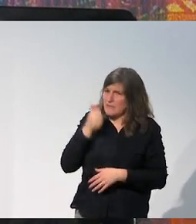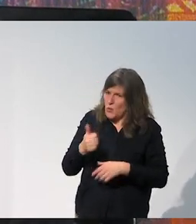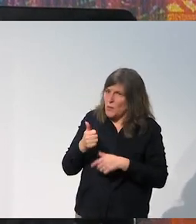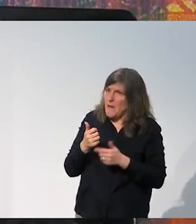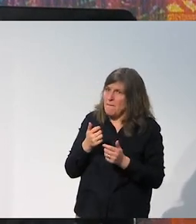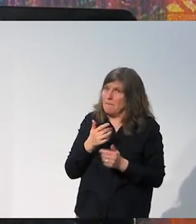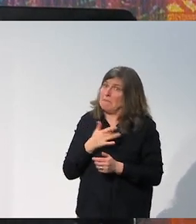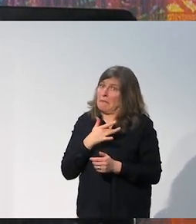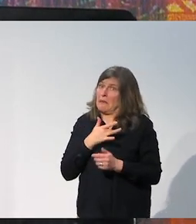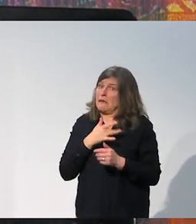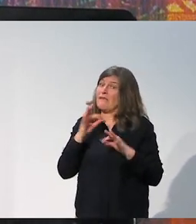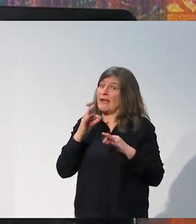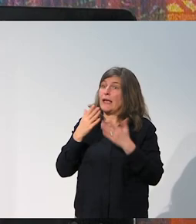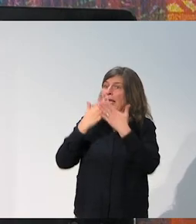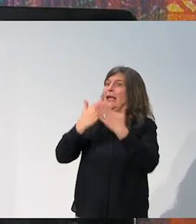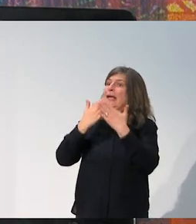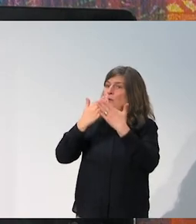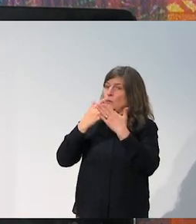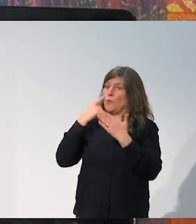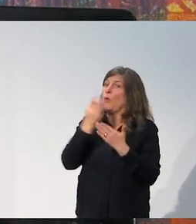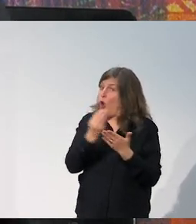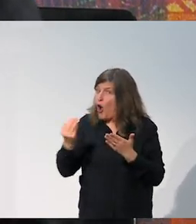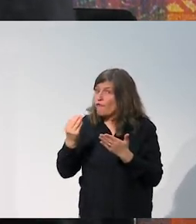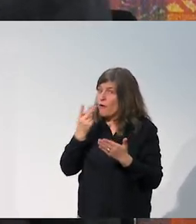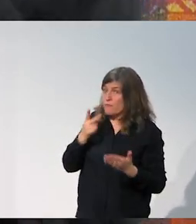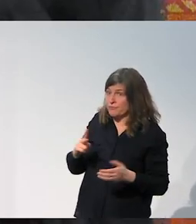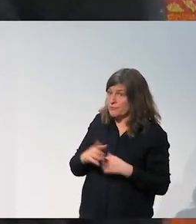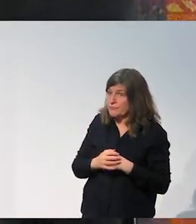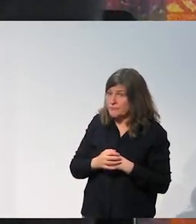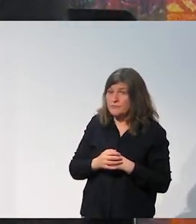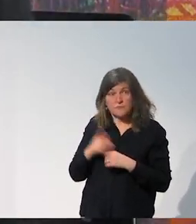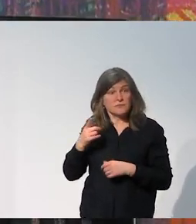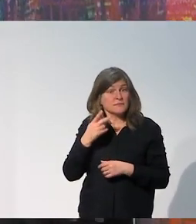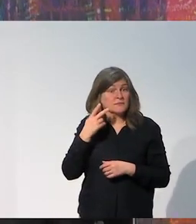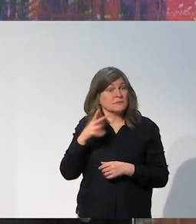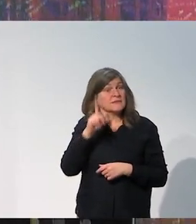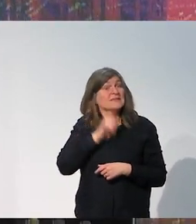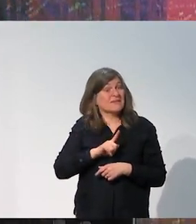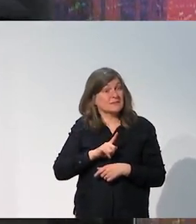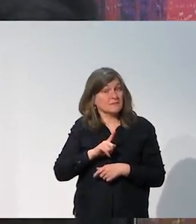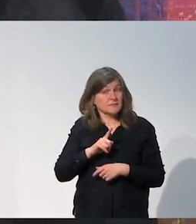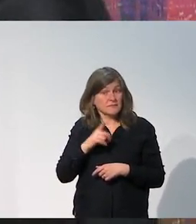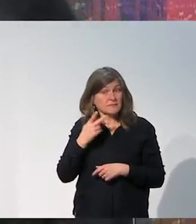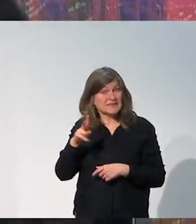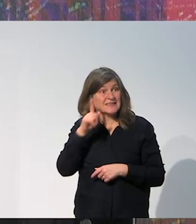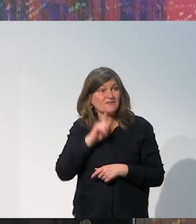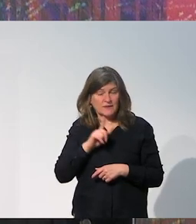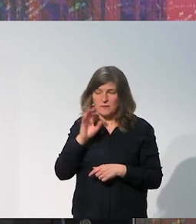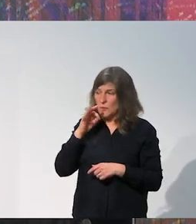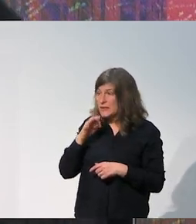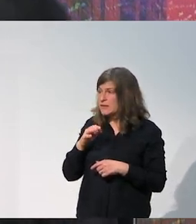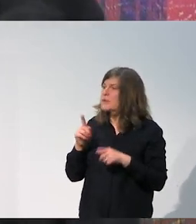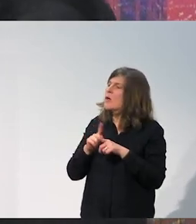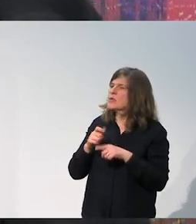enfants en pensant à leur avenir. Oui, et il ressasse sur l'époque. Oui, les filles, effectivement. Les filles. Et il ressasse sur